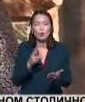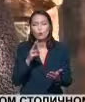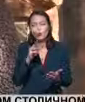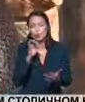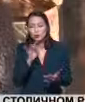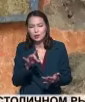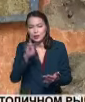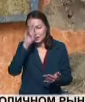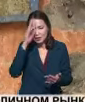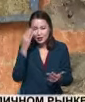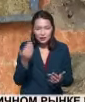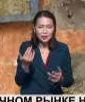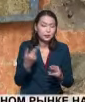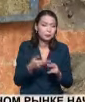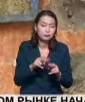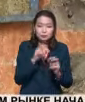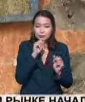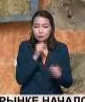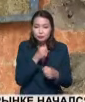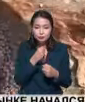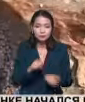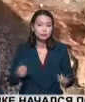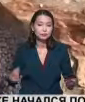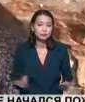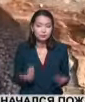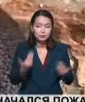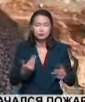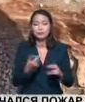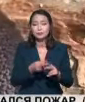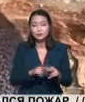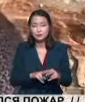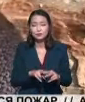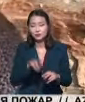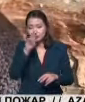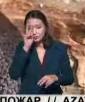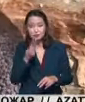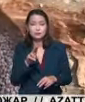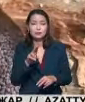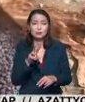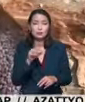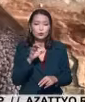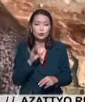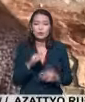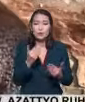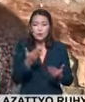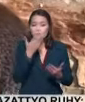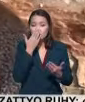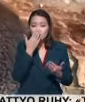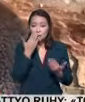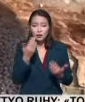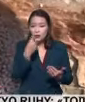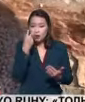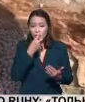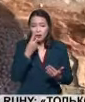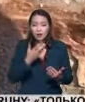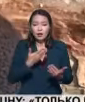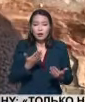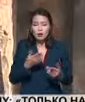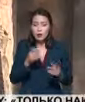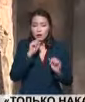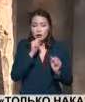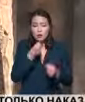прям гнездами. У нас очень пахнет в подъезде, мухи, тараканы. Дело в том, что этот запах зловонный начал уже подниматься к нам